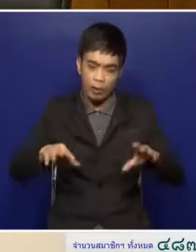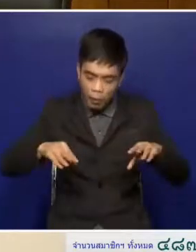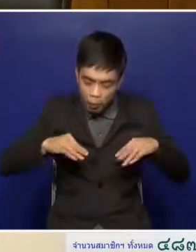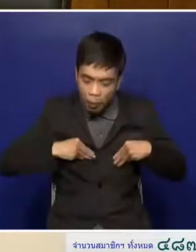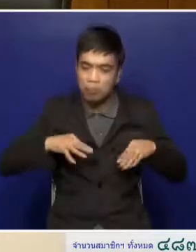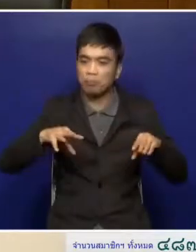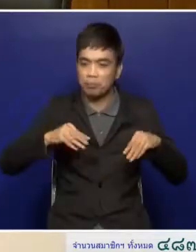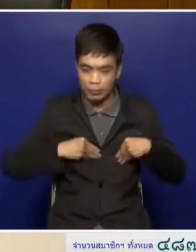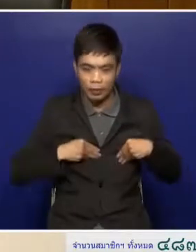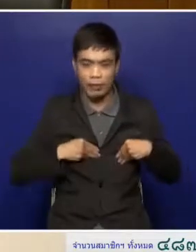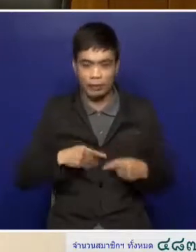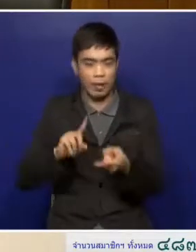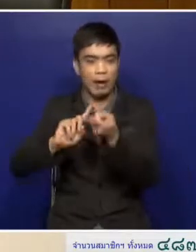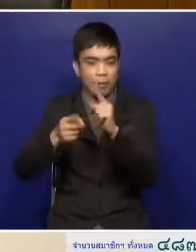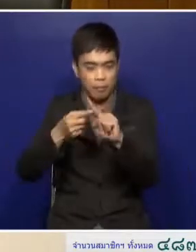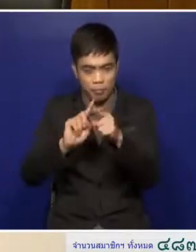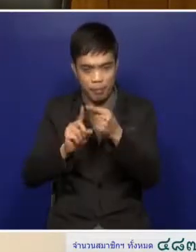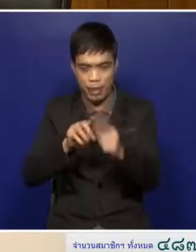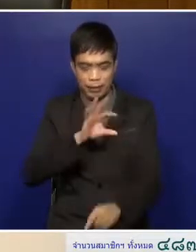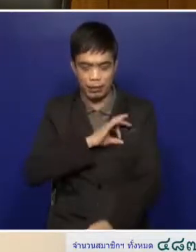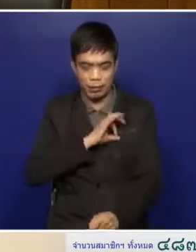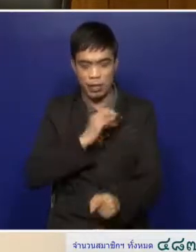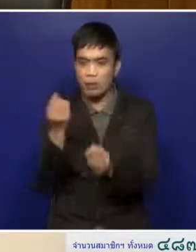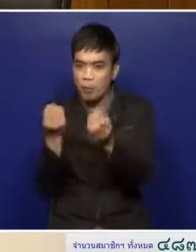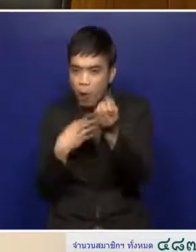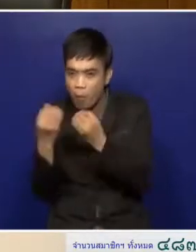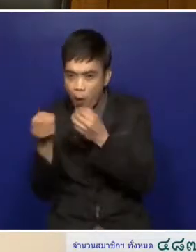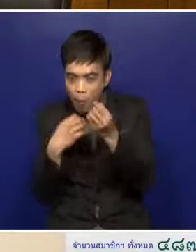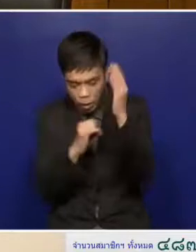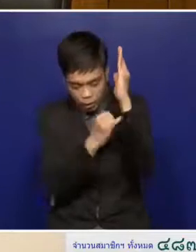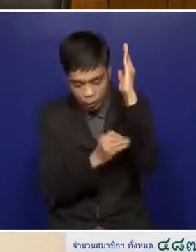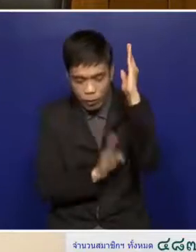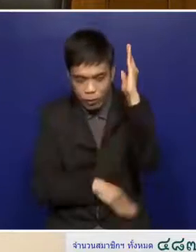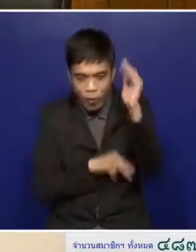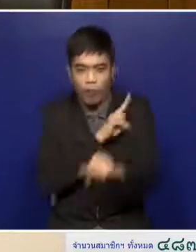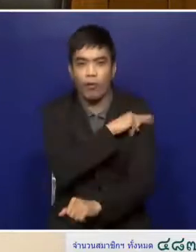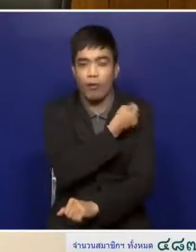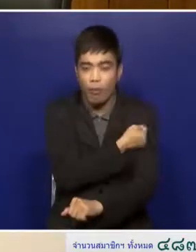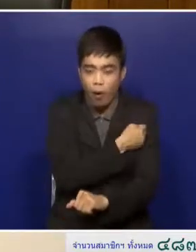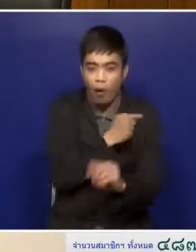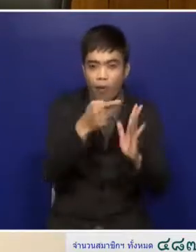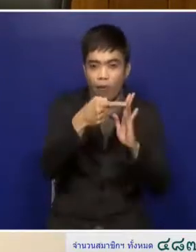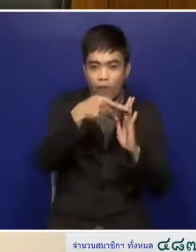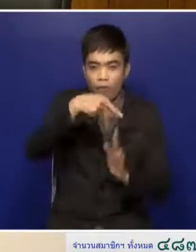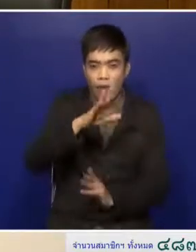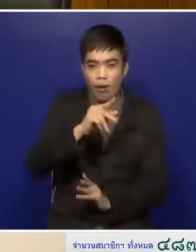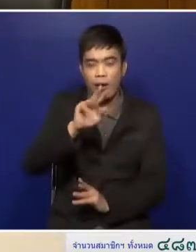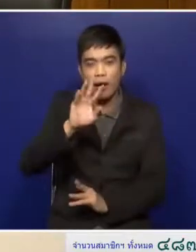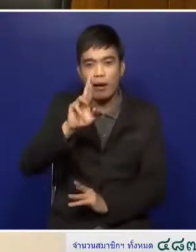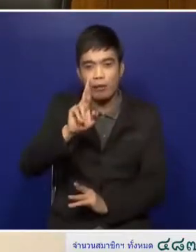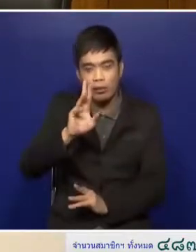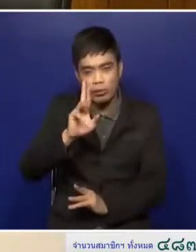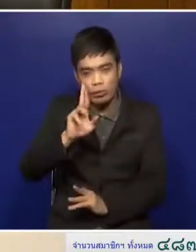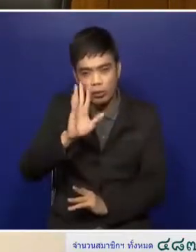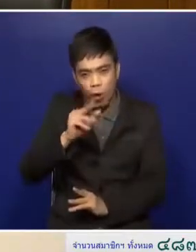ความเห็นของเพื่อนสมาชิกใน3จังหวัดหลายท่านรวมไปถึงคุณหมอเพชรดาวโตมีนาด้วย